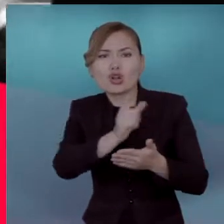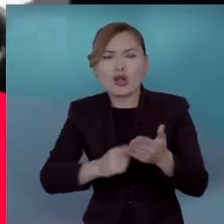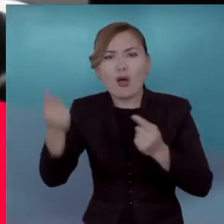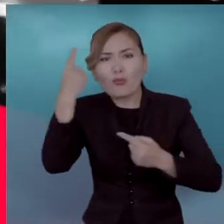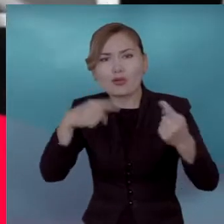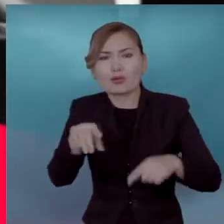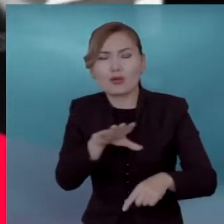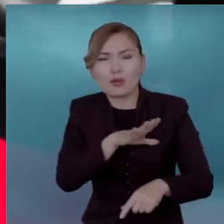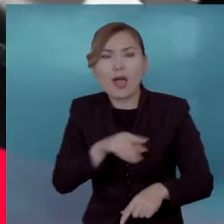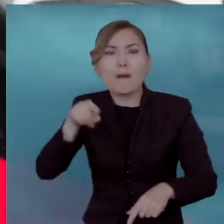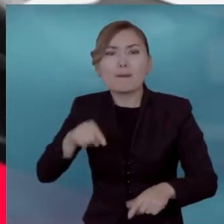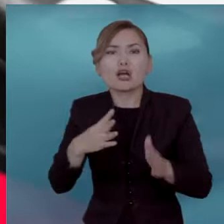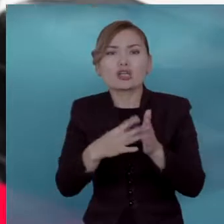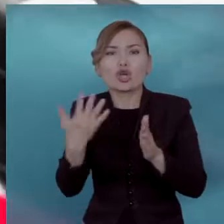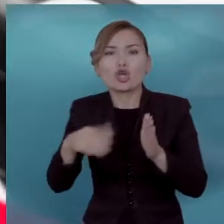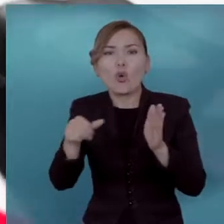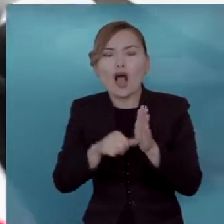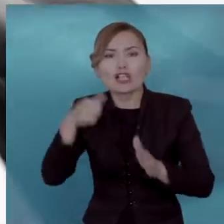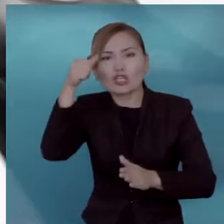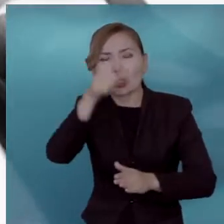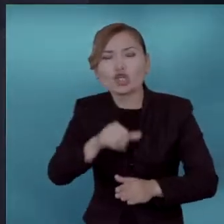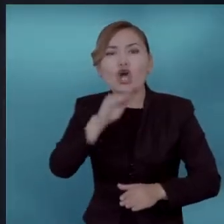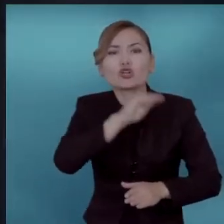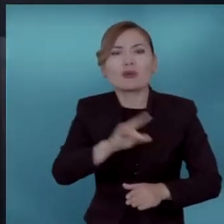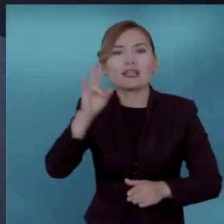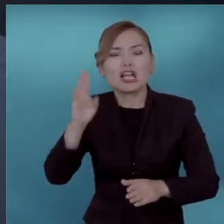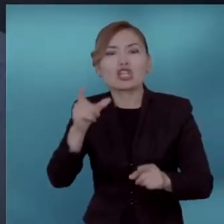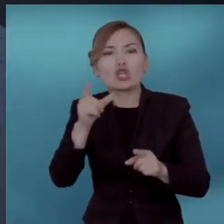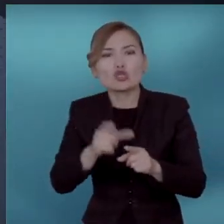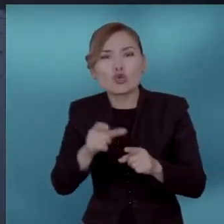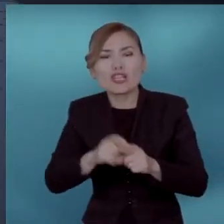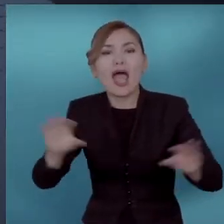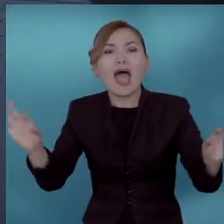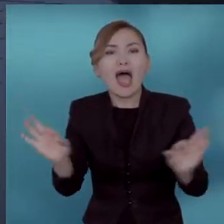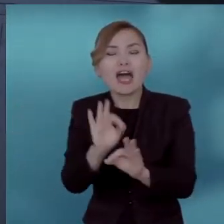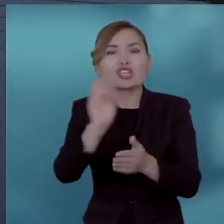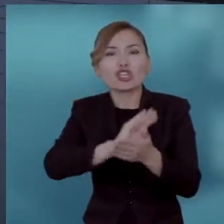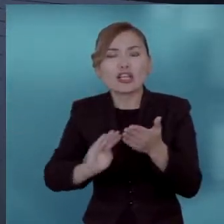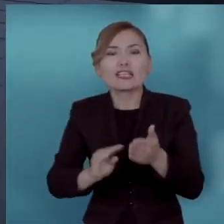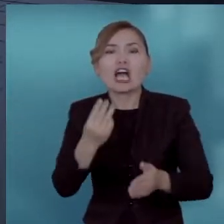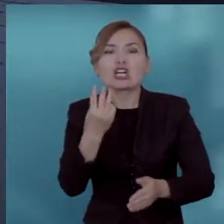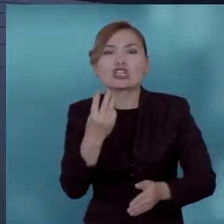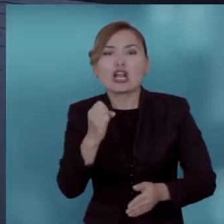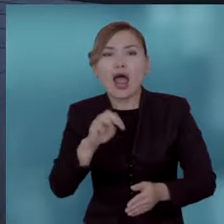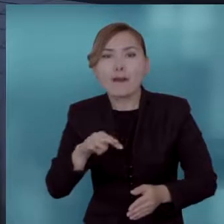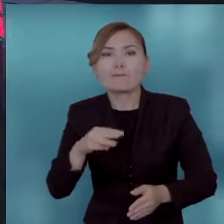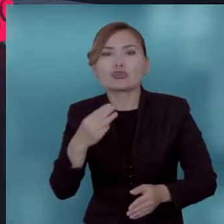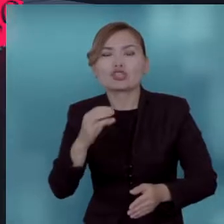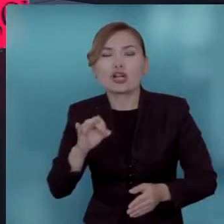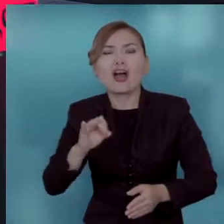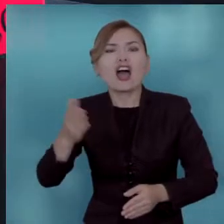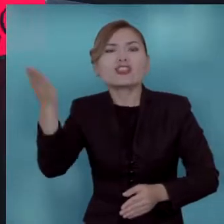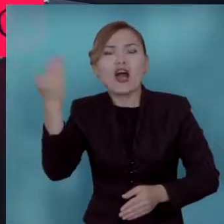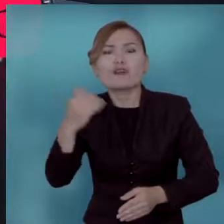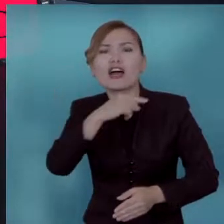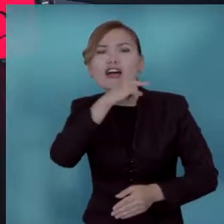еді. 1956 жылы Жұмекен Нәжімеденовтің сөзіне ән жазған Шәмші Қалдаяқов қазақ жеріне тың игерушілер